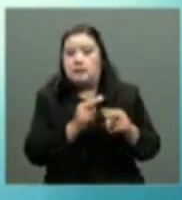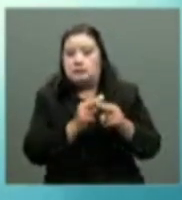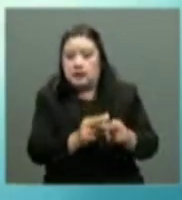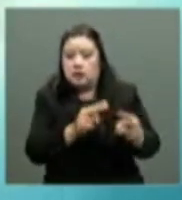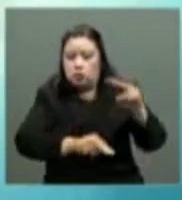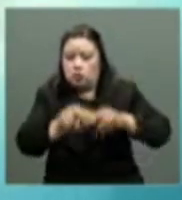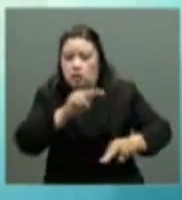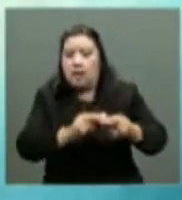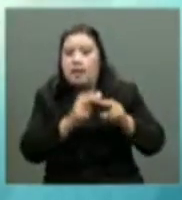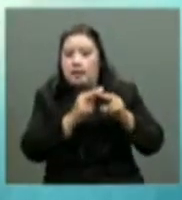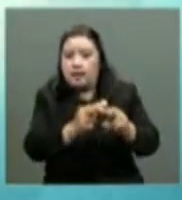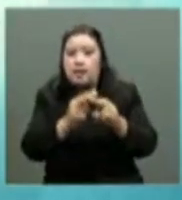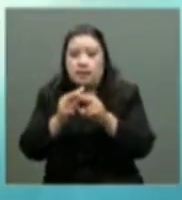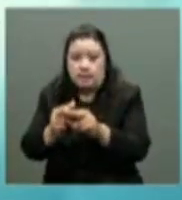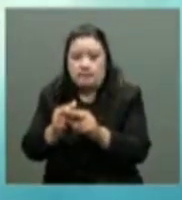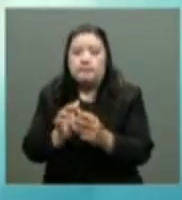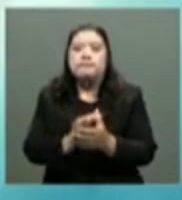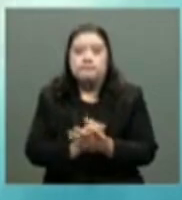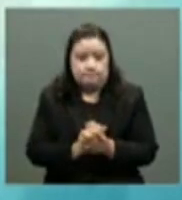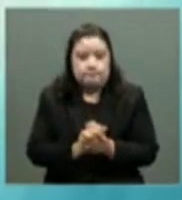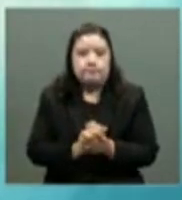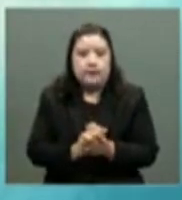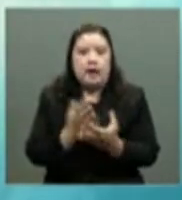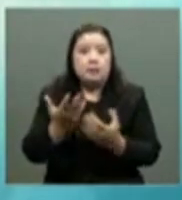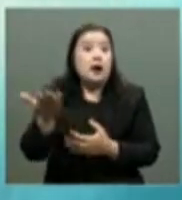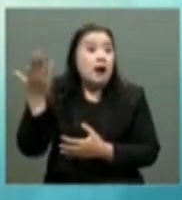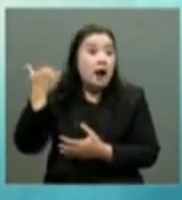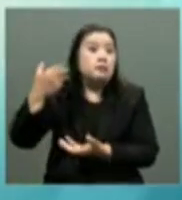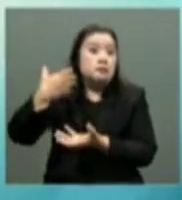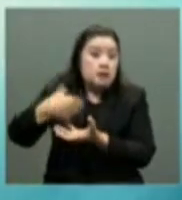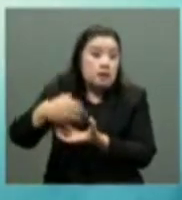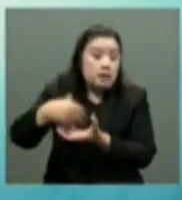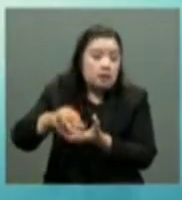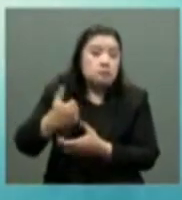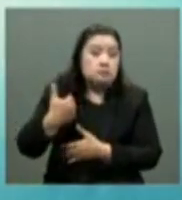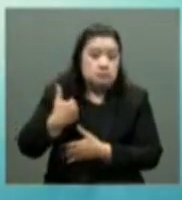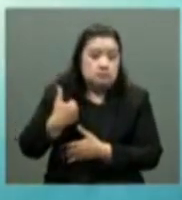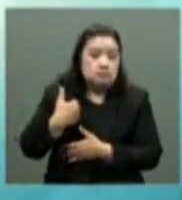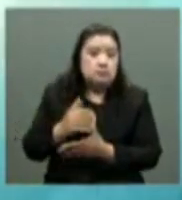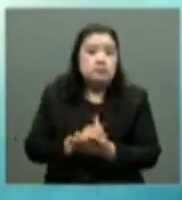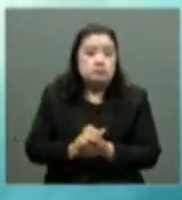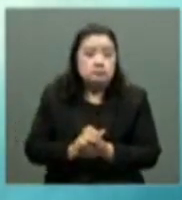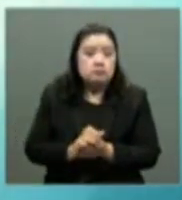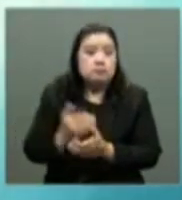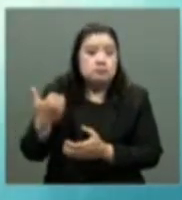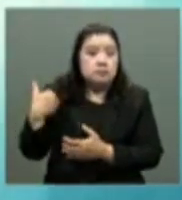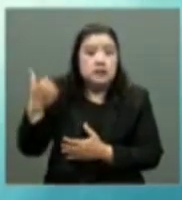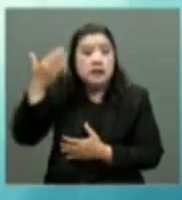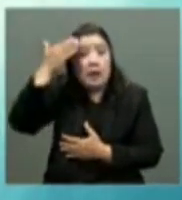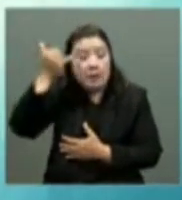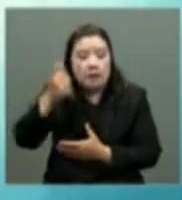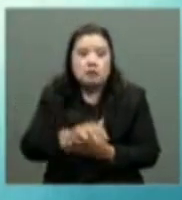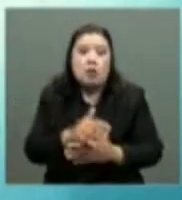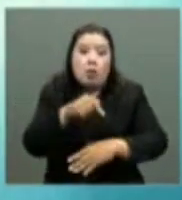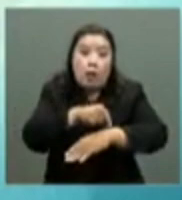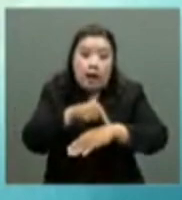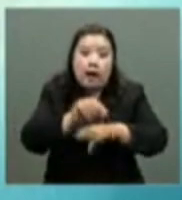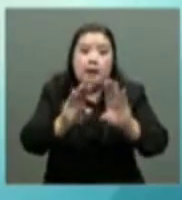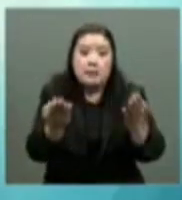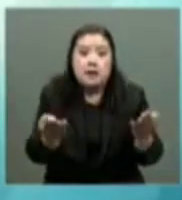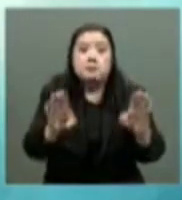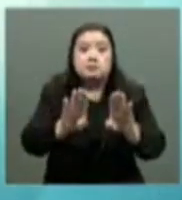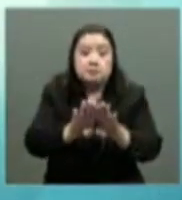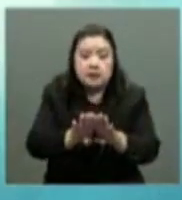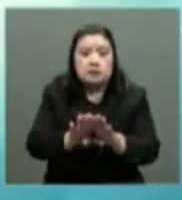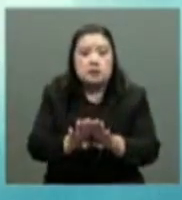เป็นส่วนๆไปนะครับอย่างที่เราได้พูดคุยกันไปบางที่ก็ให้เปิดปิดนู่นนี่นั่นเวลาต่างๆไม่เ